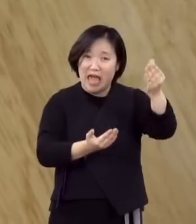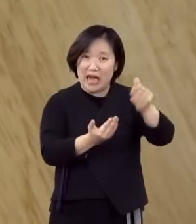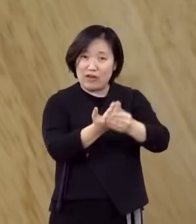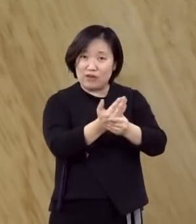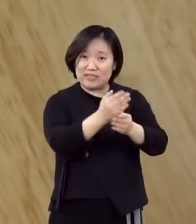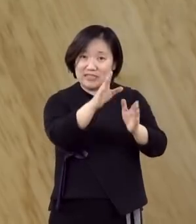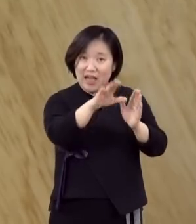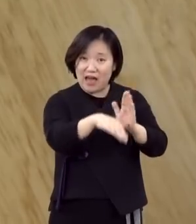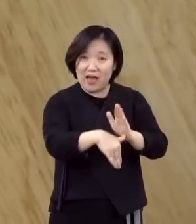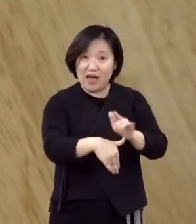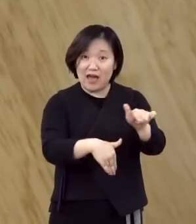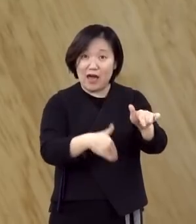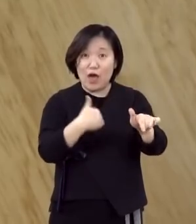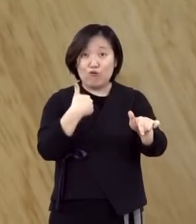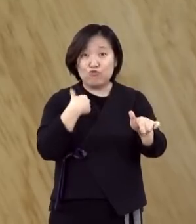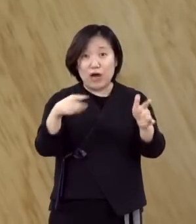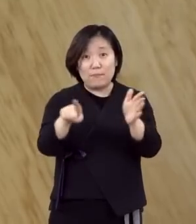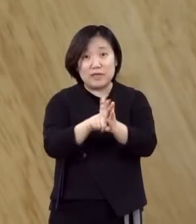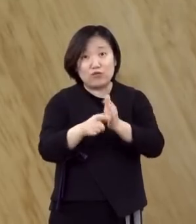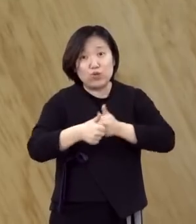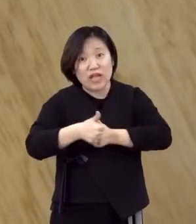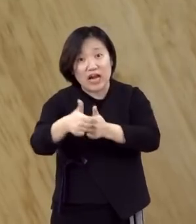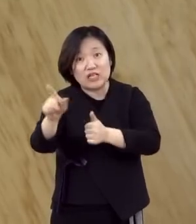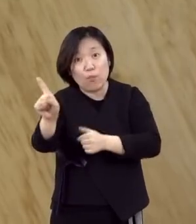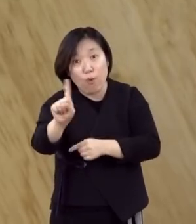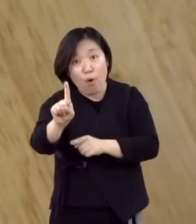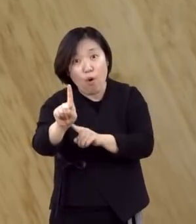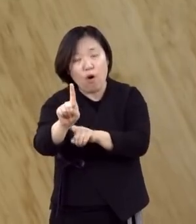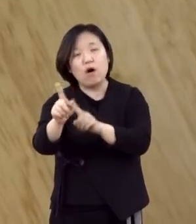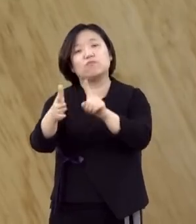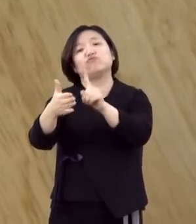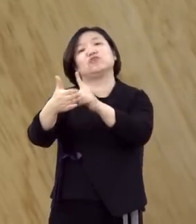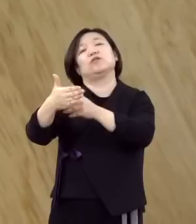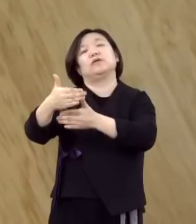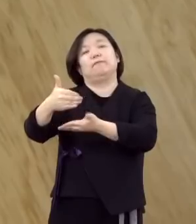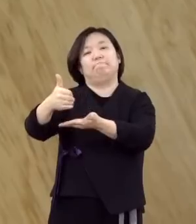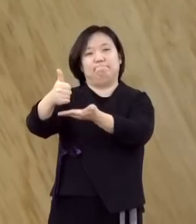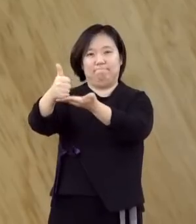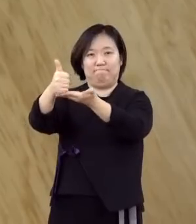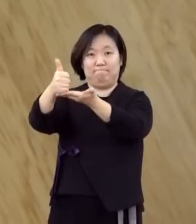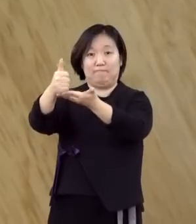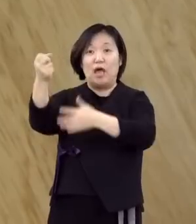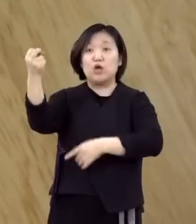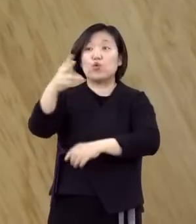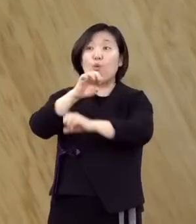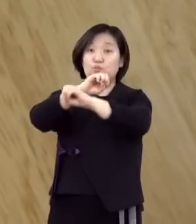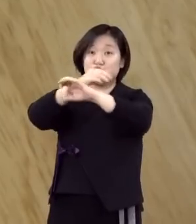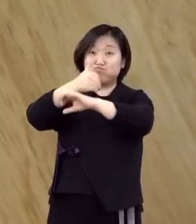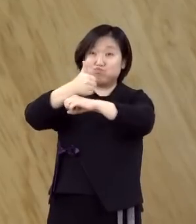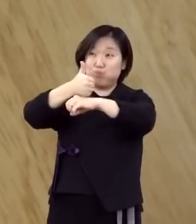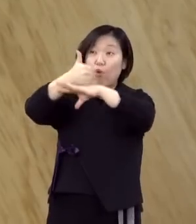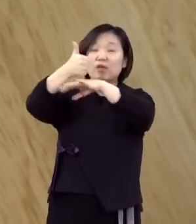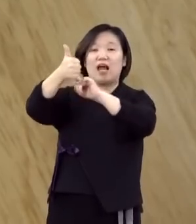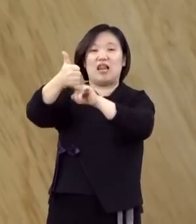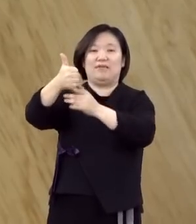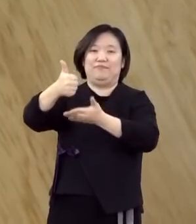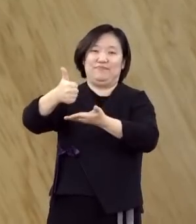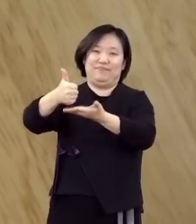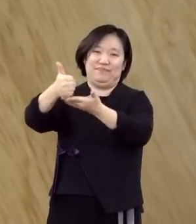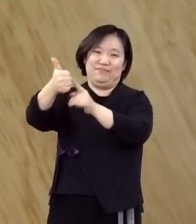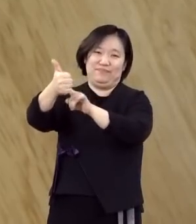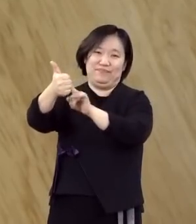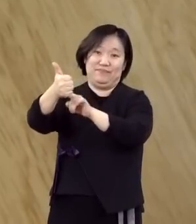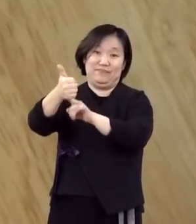의지할수있는가장훌륭한피난처는부처님이라고귀가아플정도로수없이말해왔습니다.나는 여러분에게부처님과